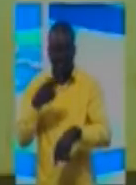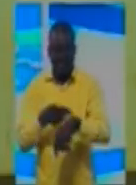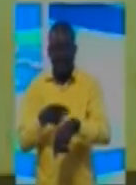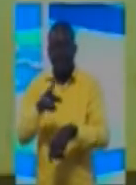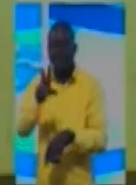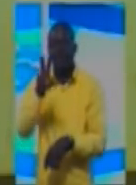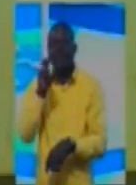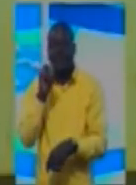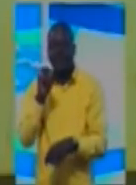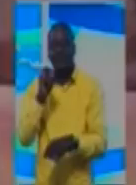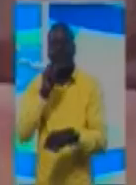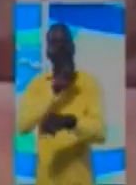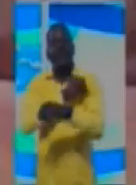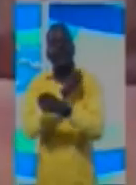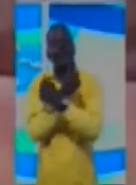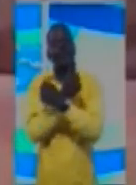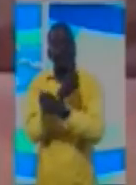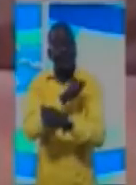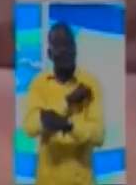qu'elle a autorisé